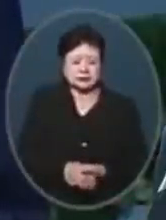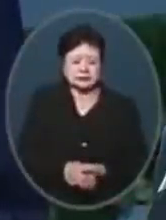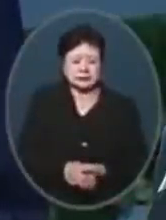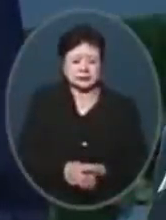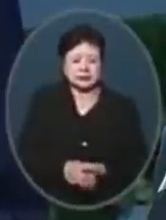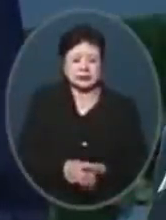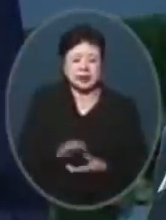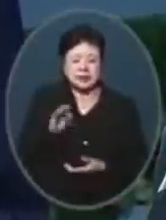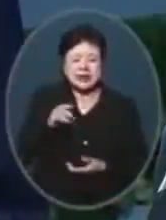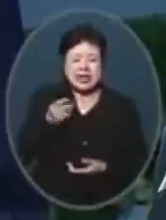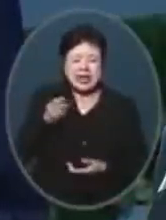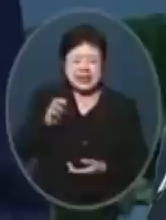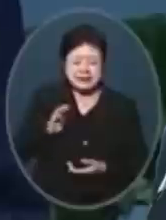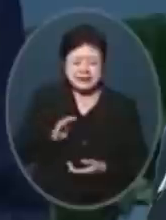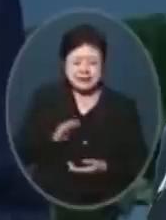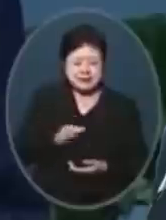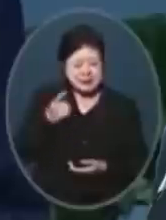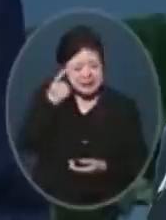빌립이